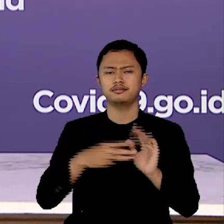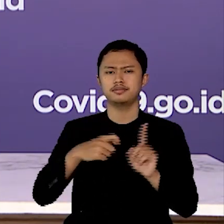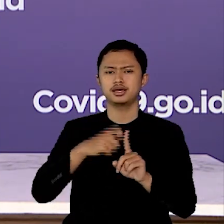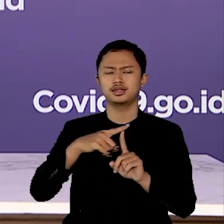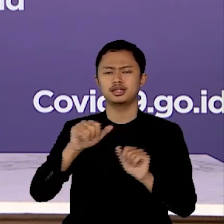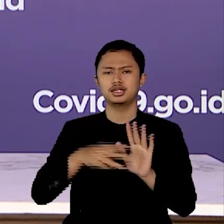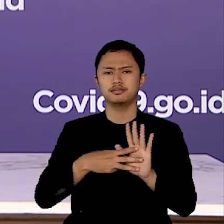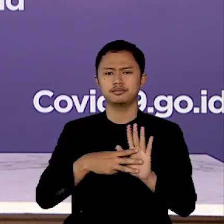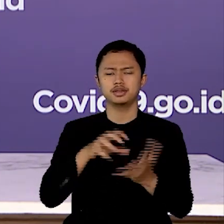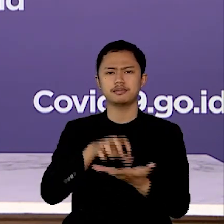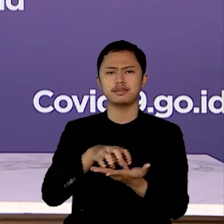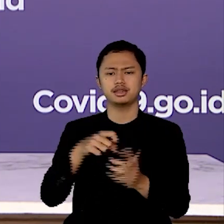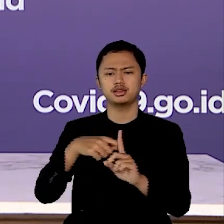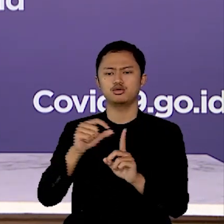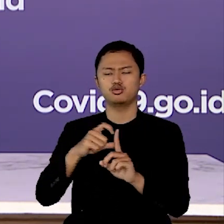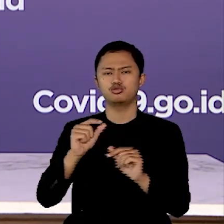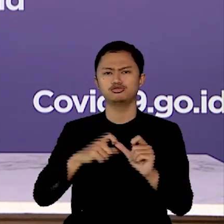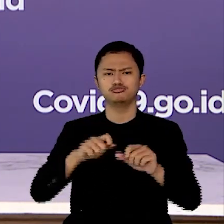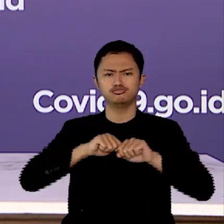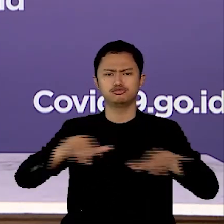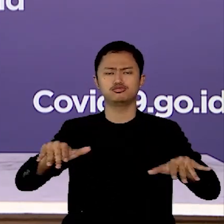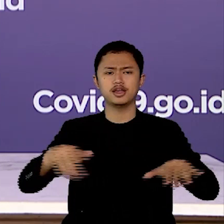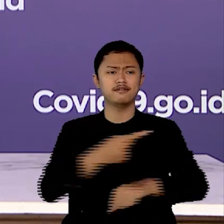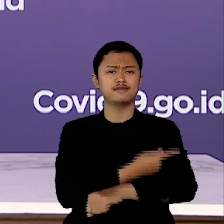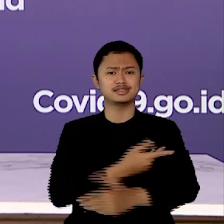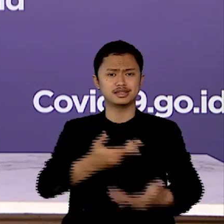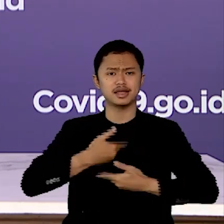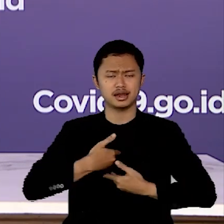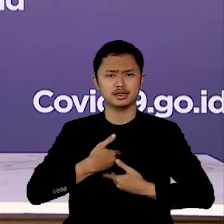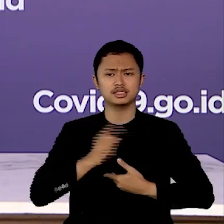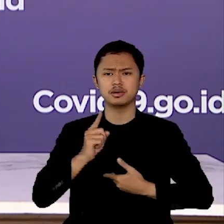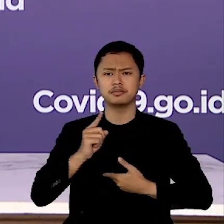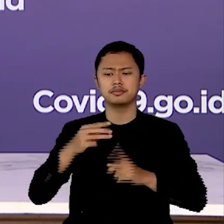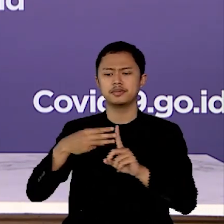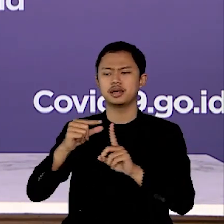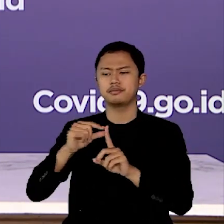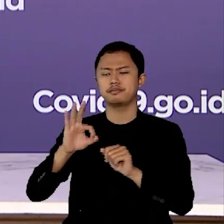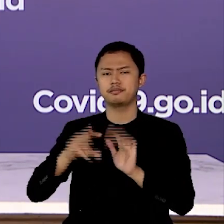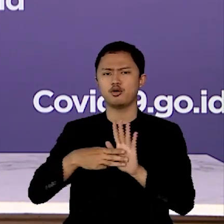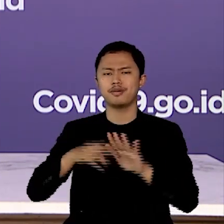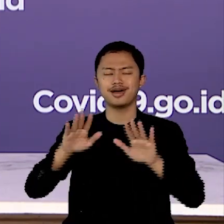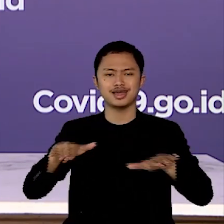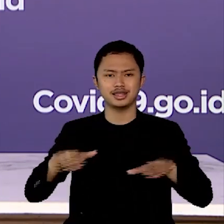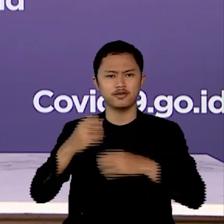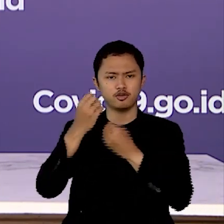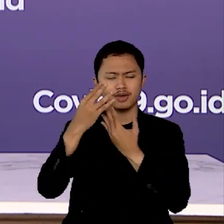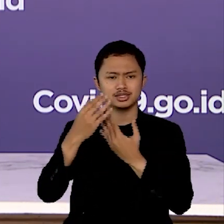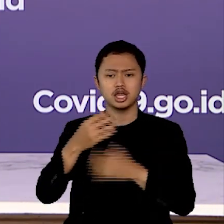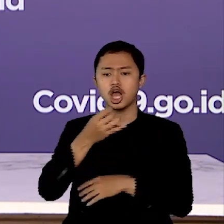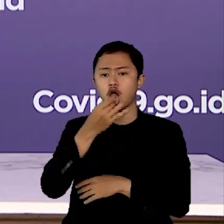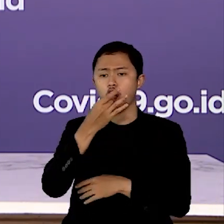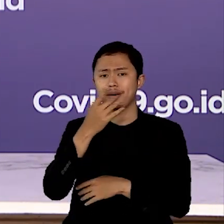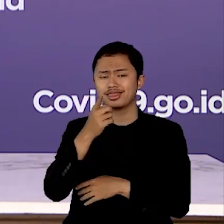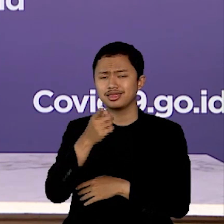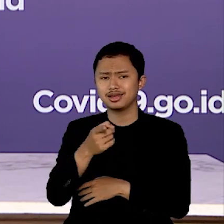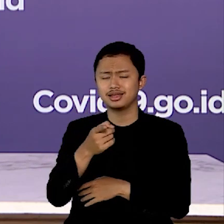daerah seperti Kudus Apakah Satgas akan menarik penggunaannya kembali mengingat BPOM BPOM mewanti-wanti bahwa pembelian